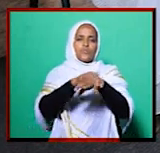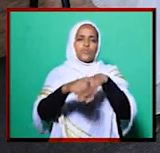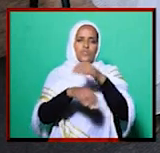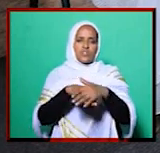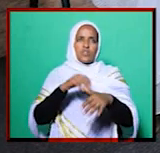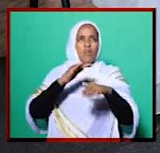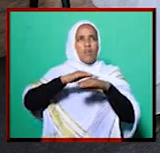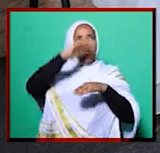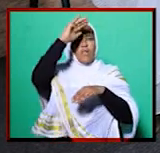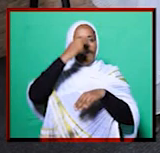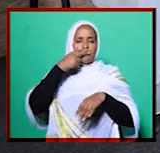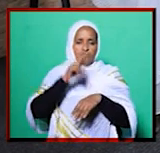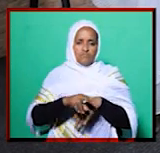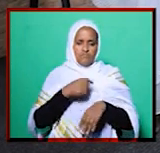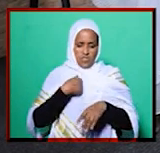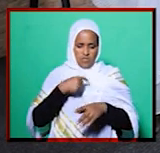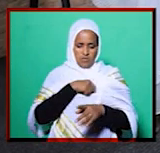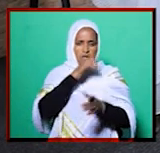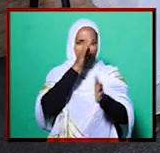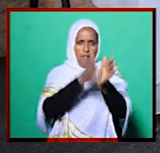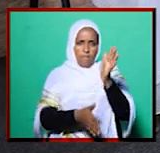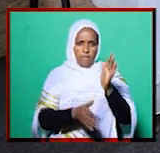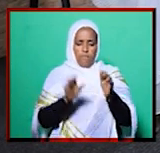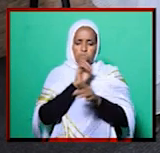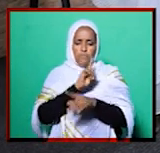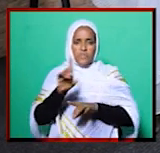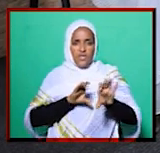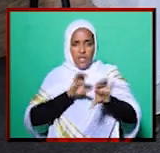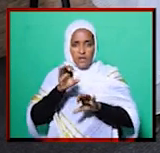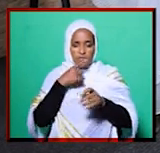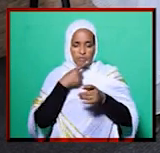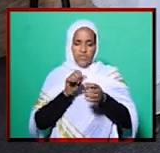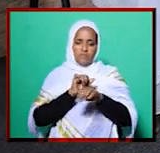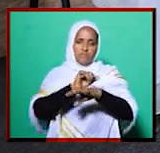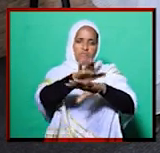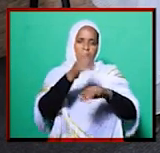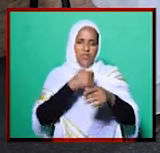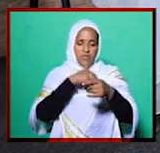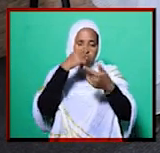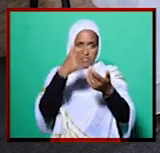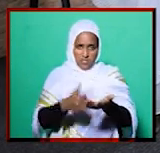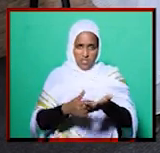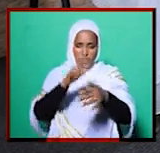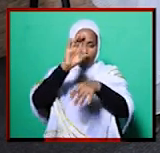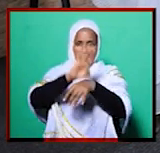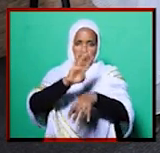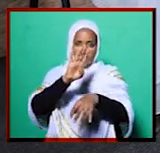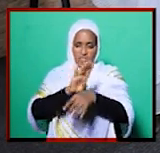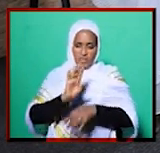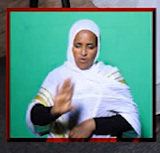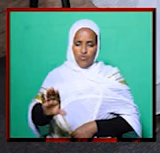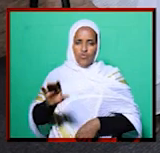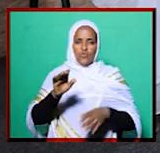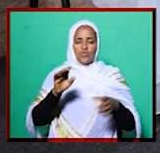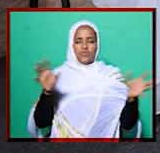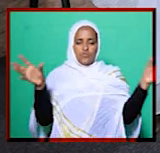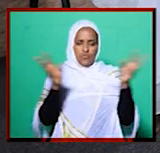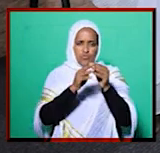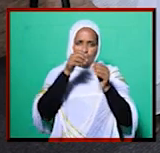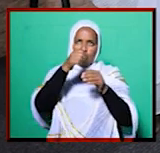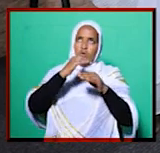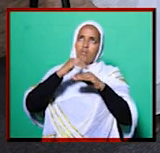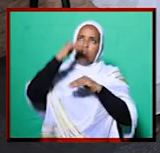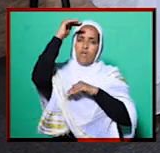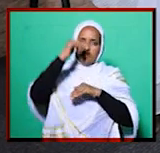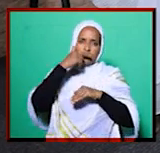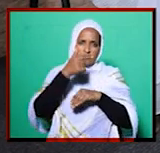እኮ ስለዚህ ካላይ ሆኖ ያዝዛሉ እኛ እናስፈጽማለን ምን እናደርግ ብለን እንላካለን ስለዚህ ቤተክርስቲያኒቷ ሲኖዶሱ